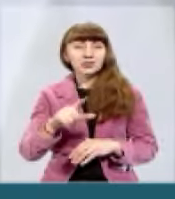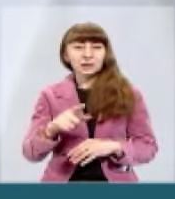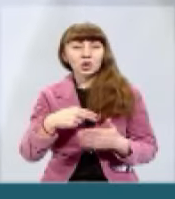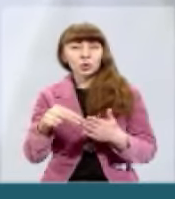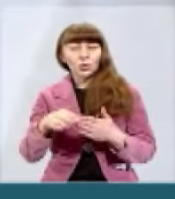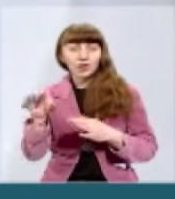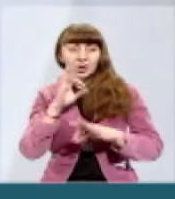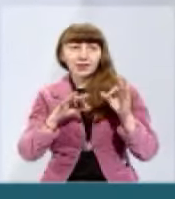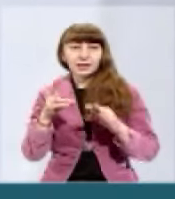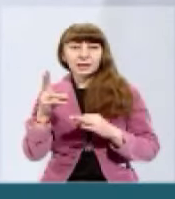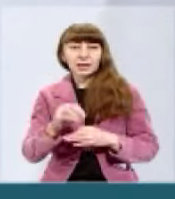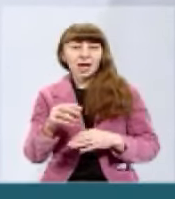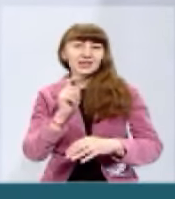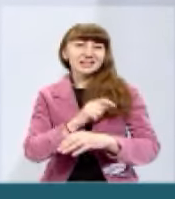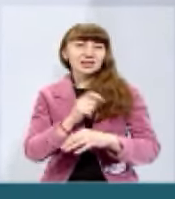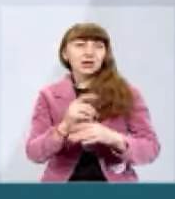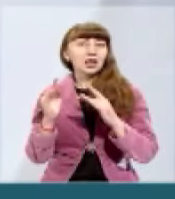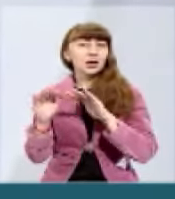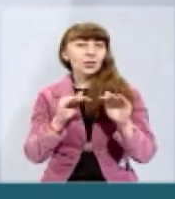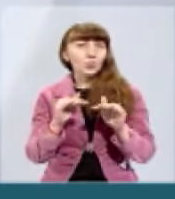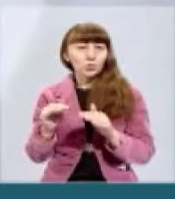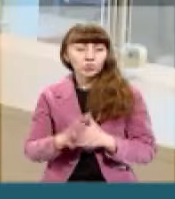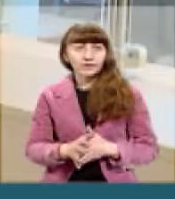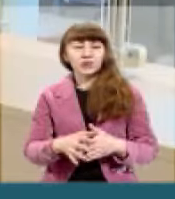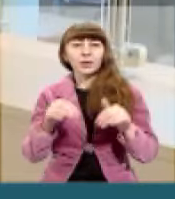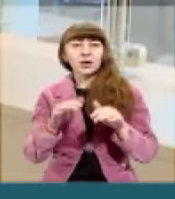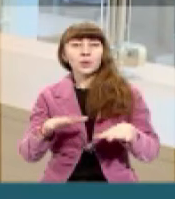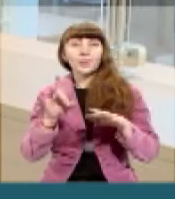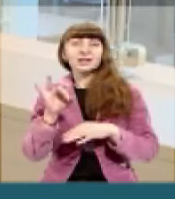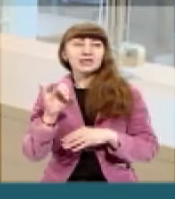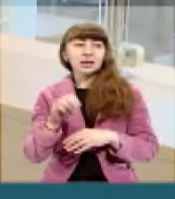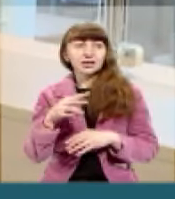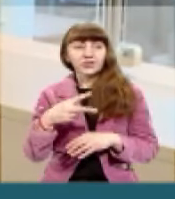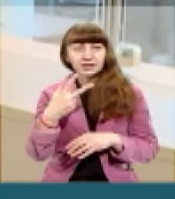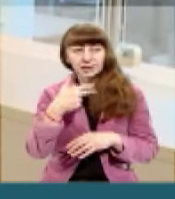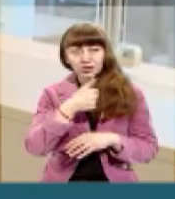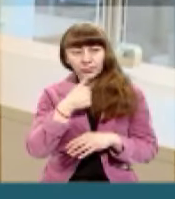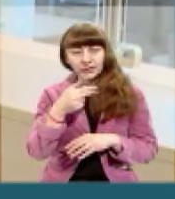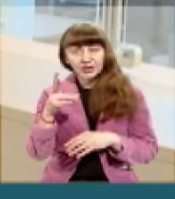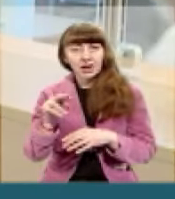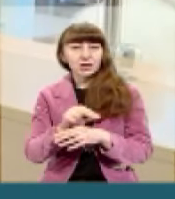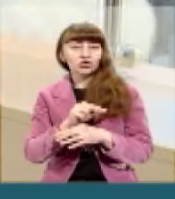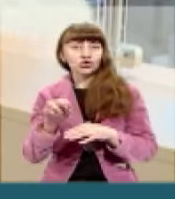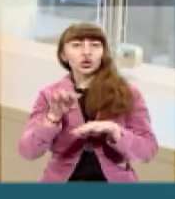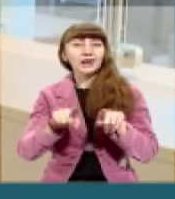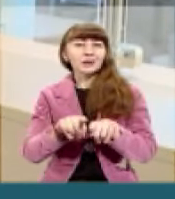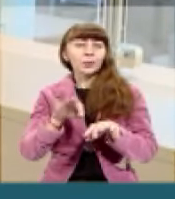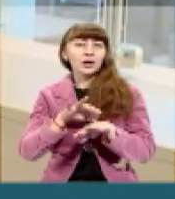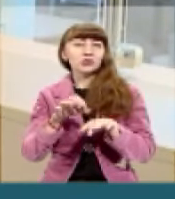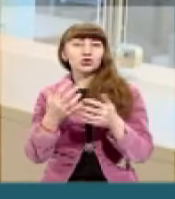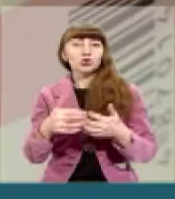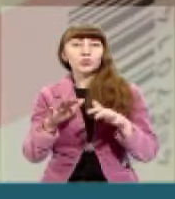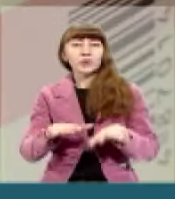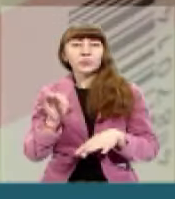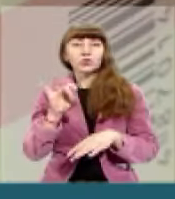закуплены лекарства на стационарном уровне. Кроме того, по решению Маслихата в 2023 году на лечение таких болезней за счет местного